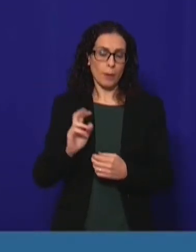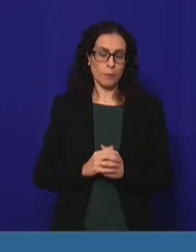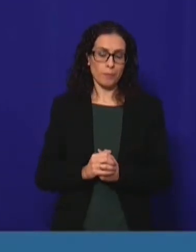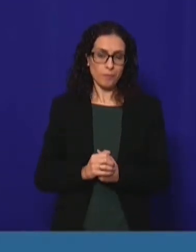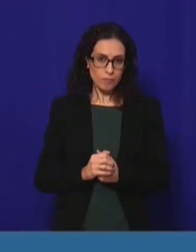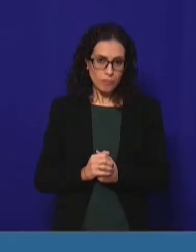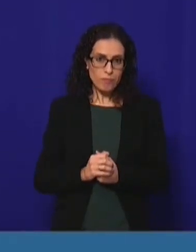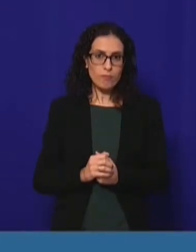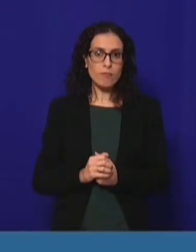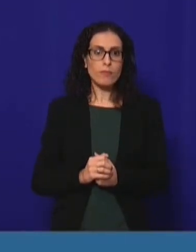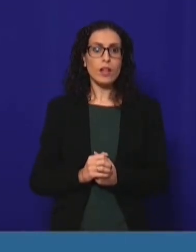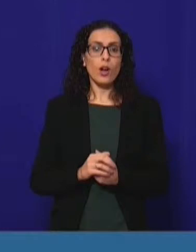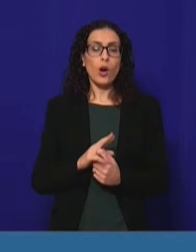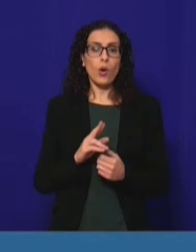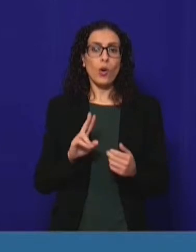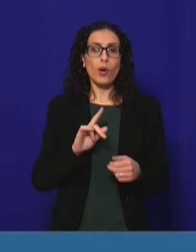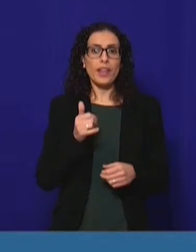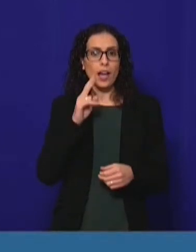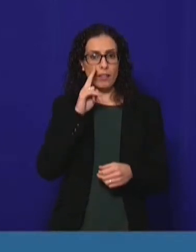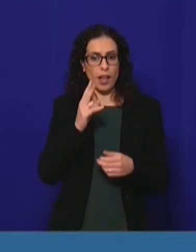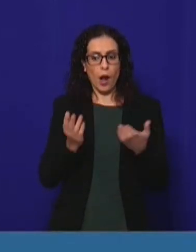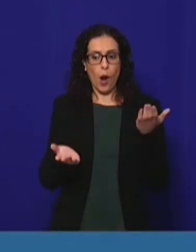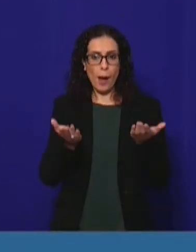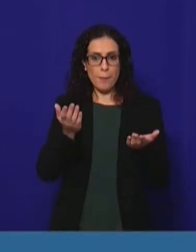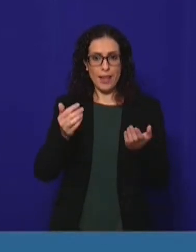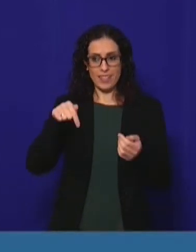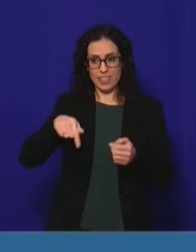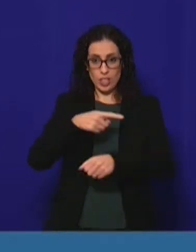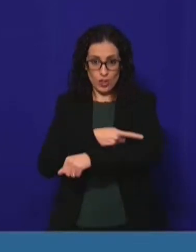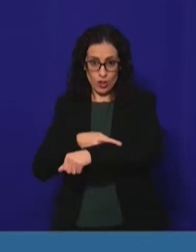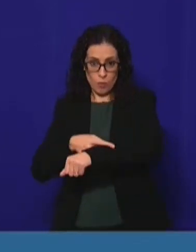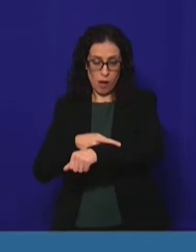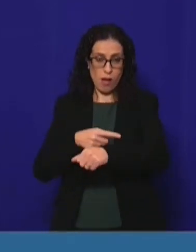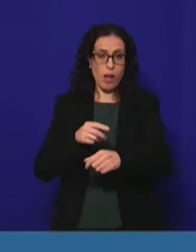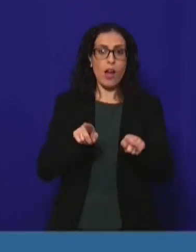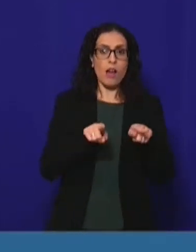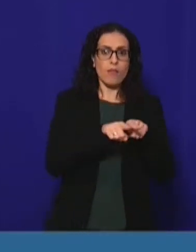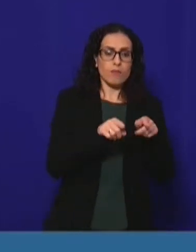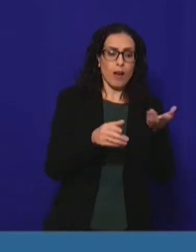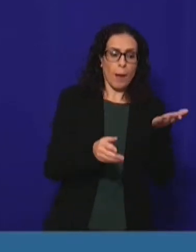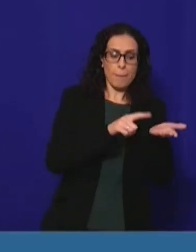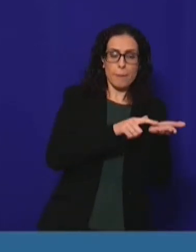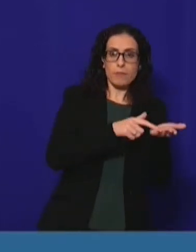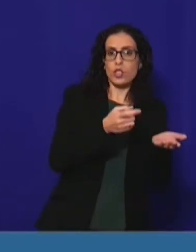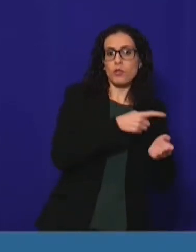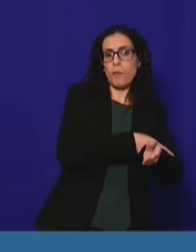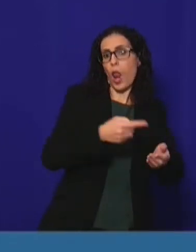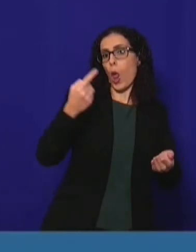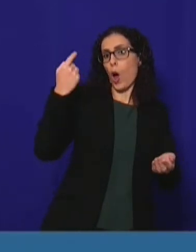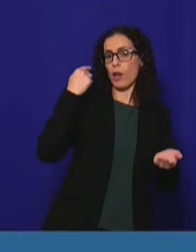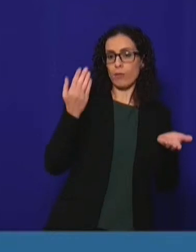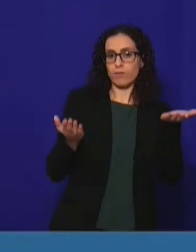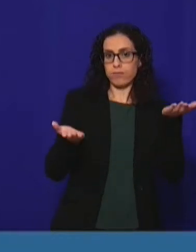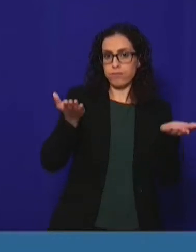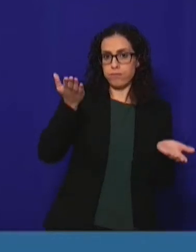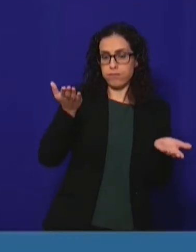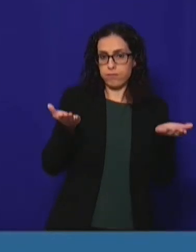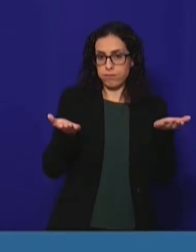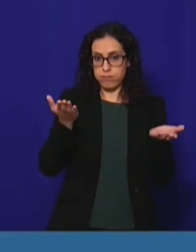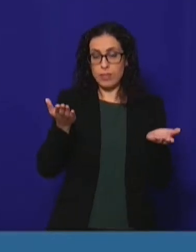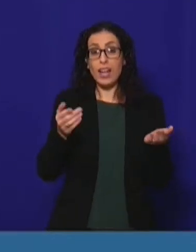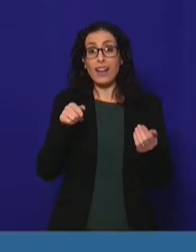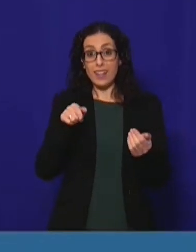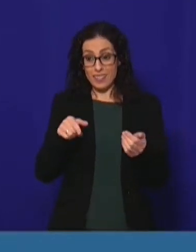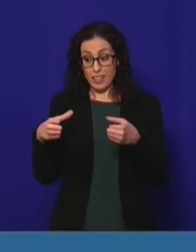inqablu dak li ġara din il-ġimgħa mal-ġimgħa ta' qabel, speċjalment inħarsu lejn l-etajiet, hawnhekk nixbdilkom l-attenzjoni lejn dan l-age group